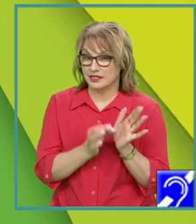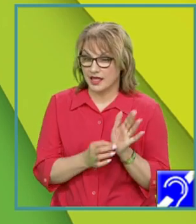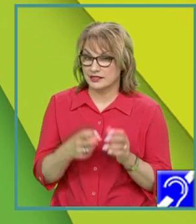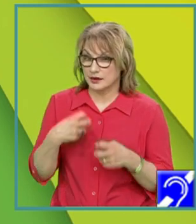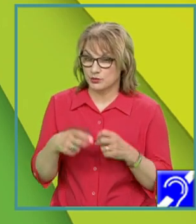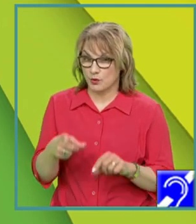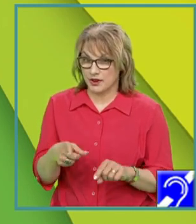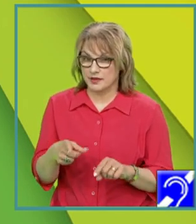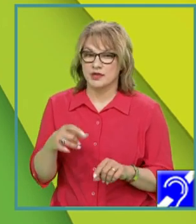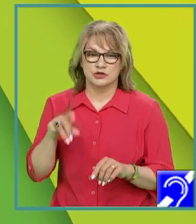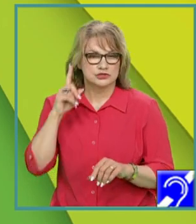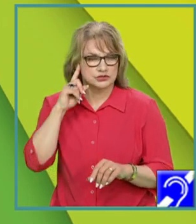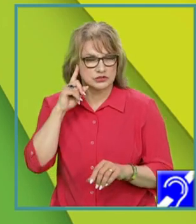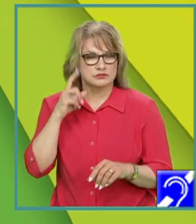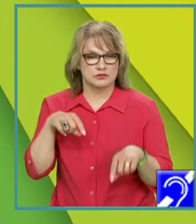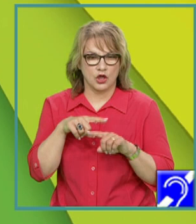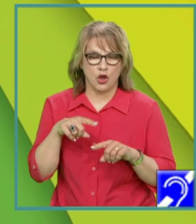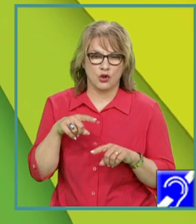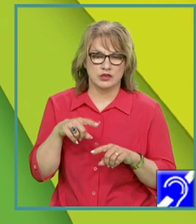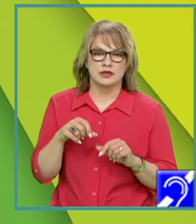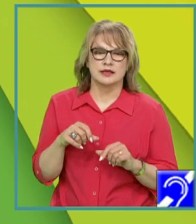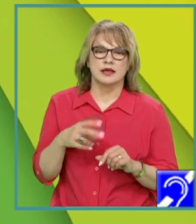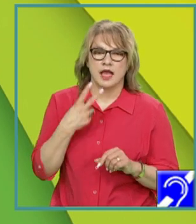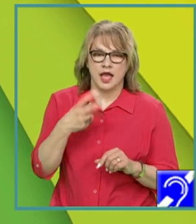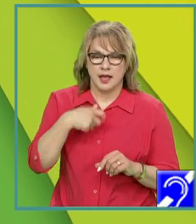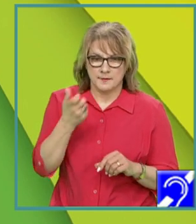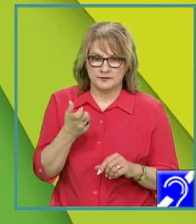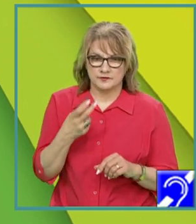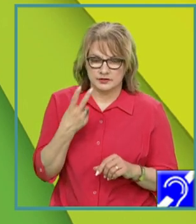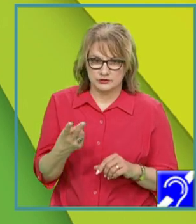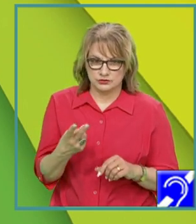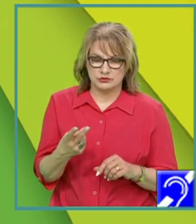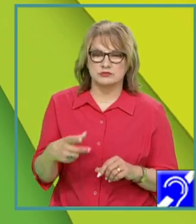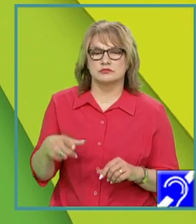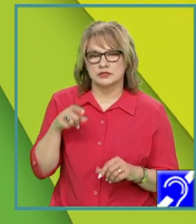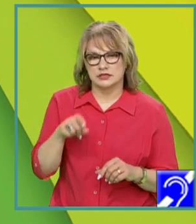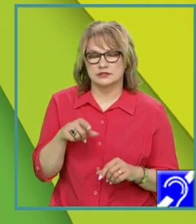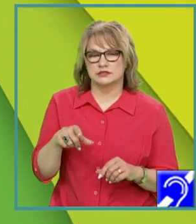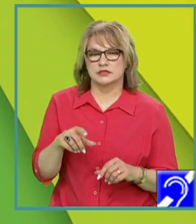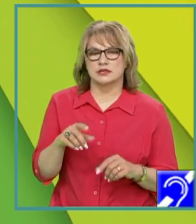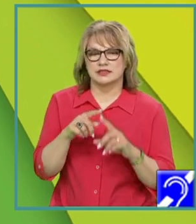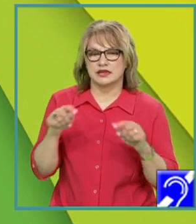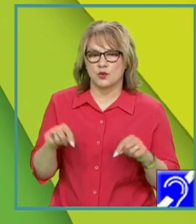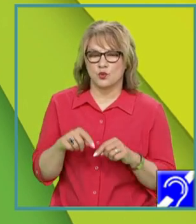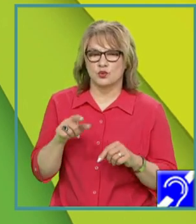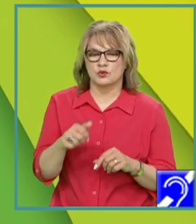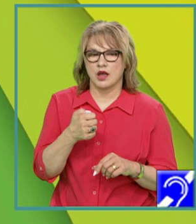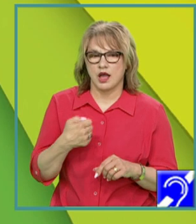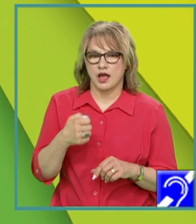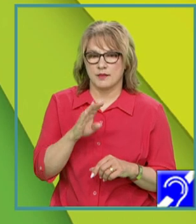și practic Noi am concluzionat că triunghiul